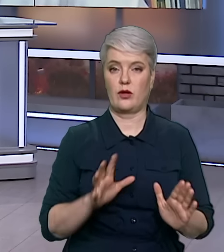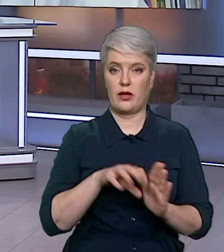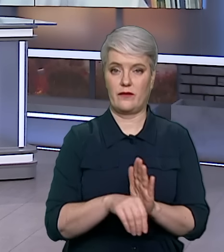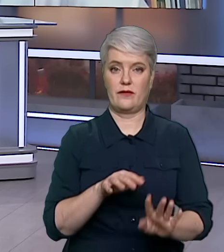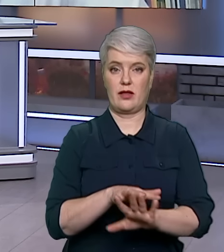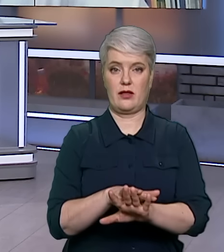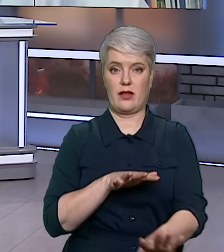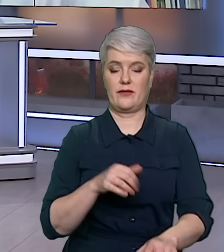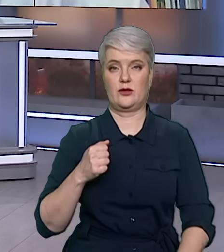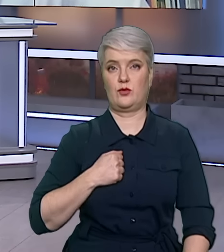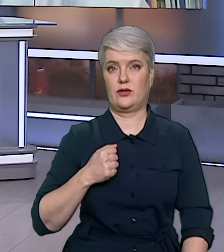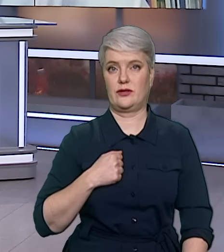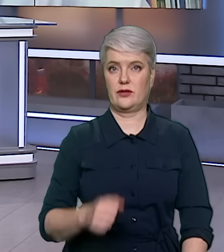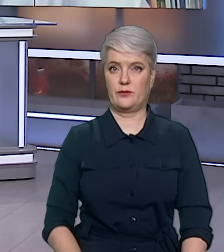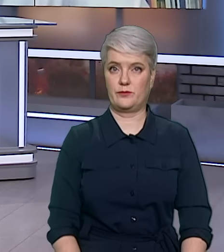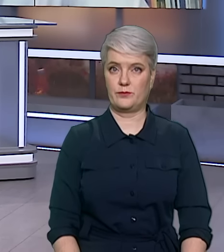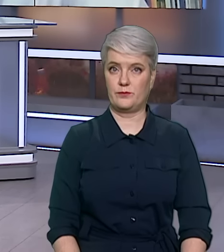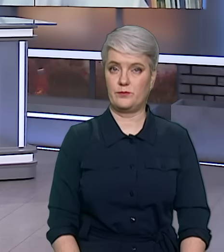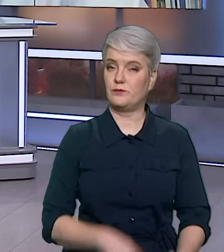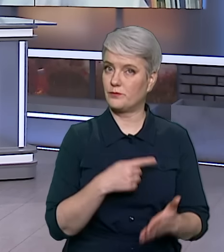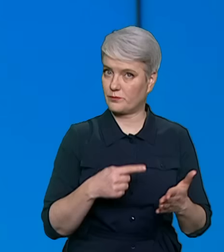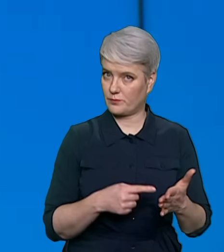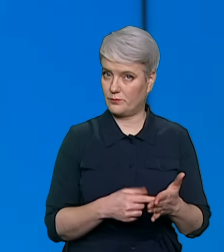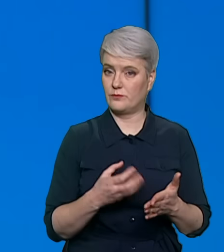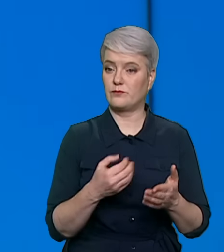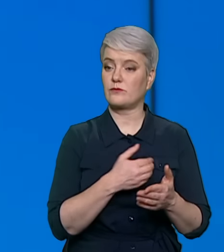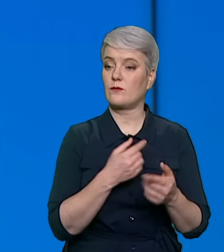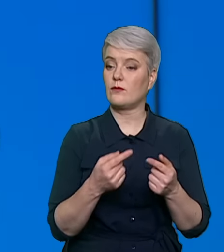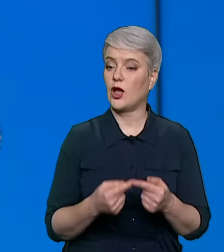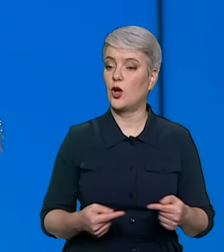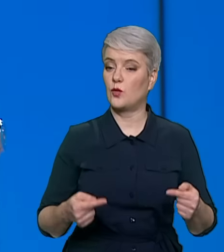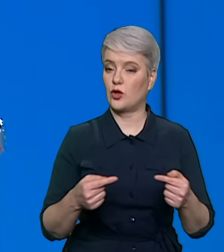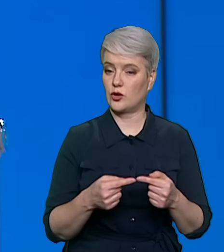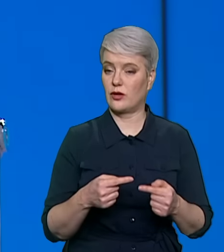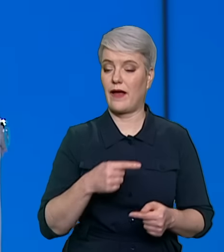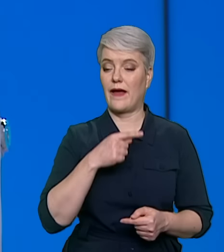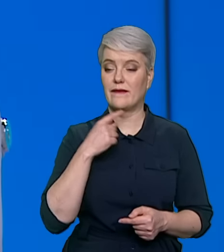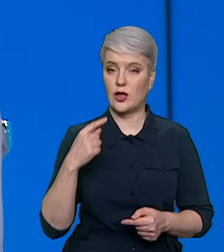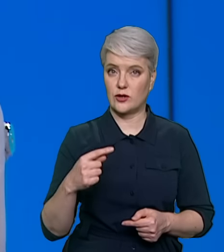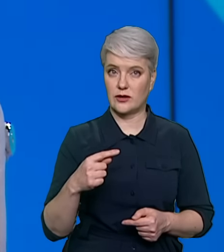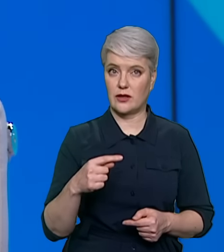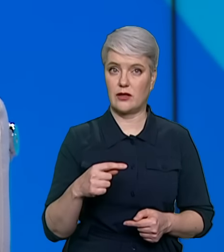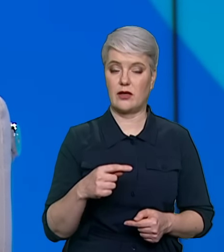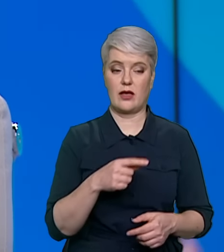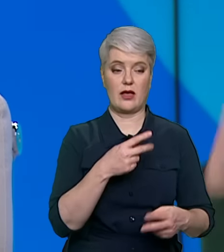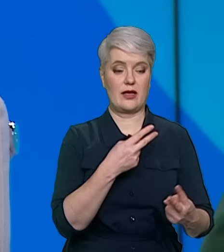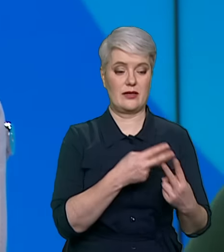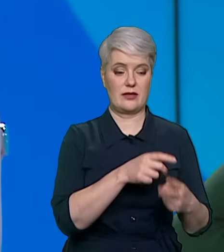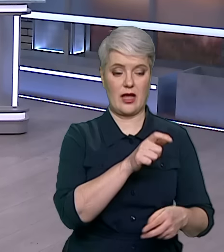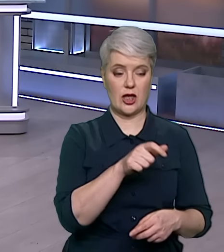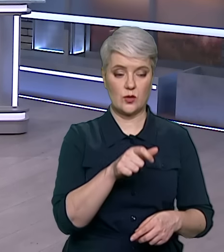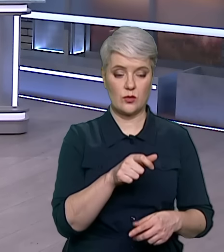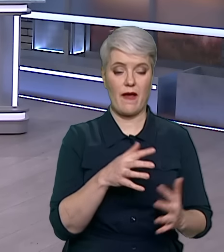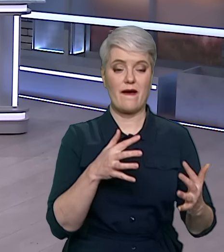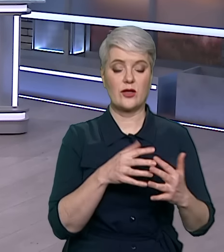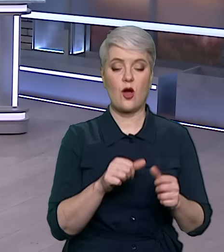ж таки хотів уточнити. От в Росії ми знаємо, да, що засуджені воюють в окремих штурмових